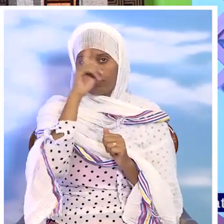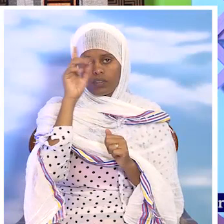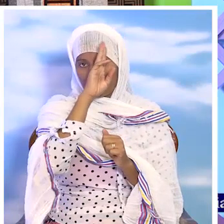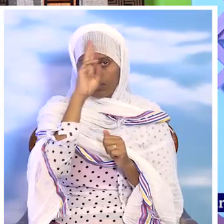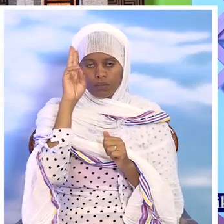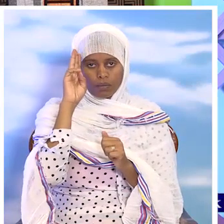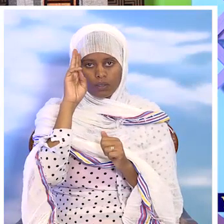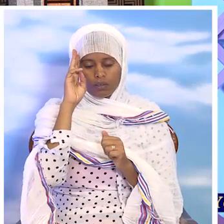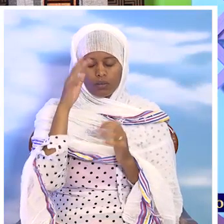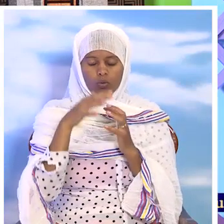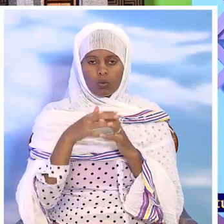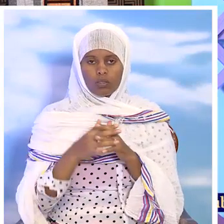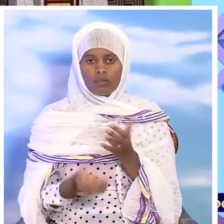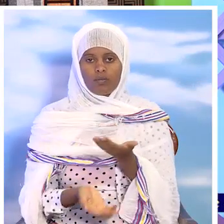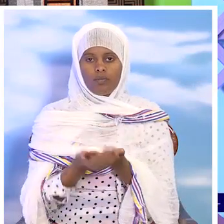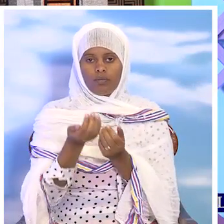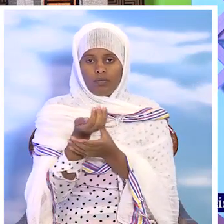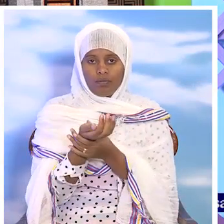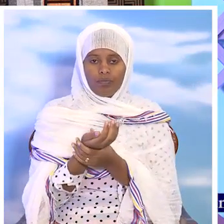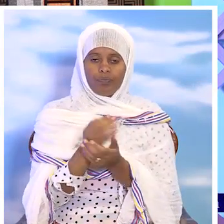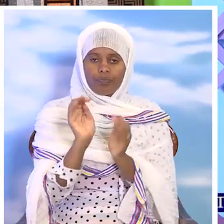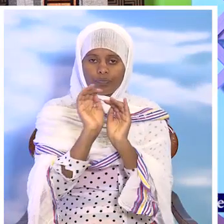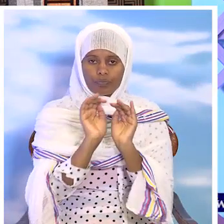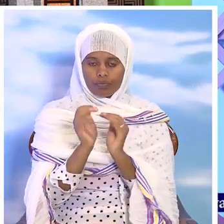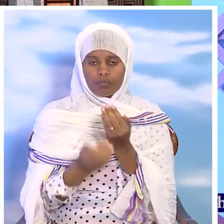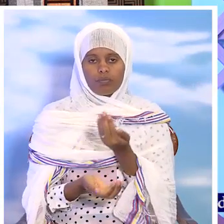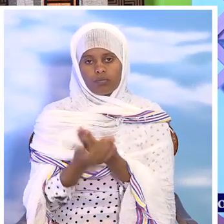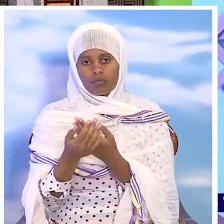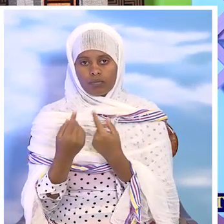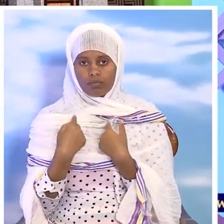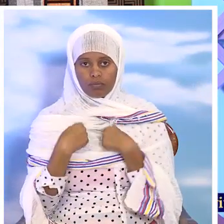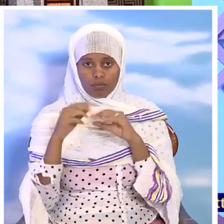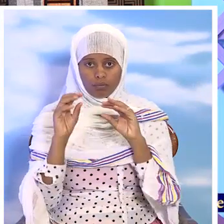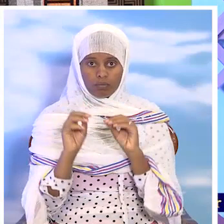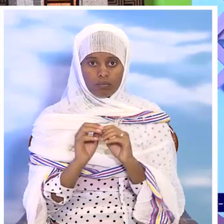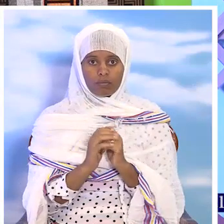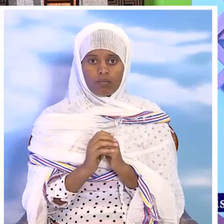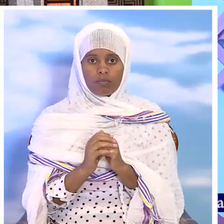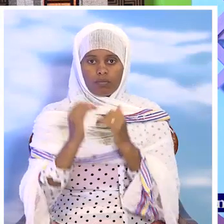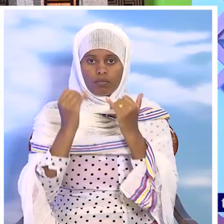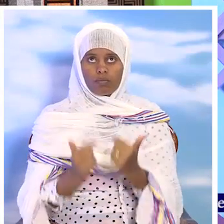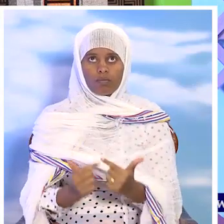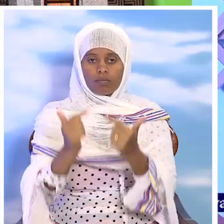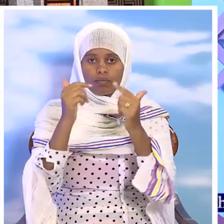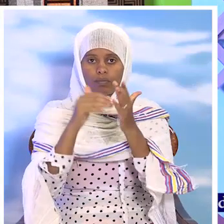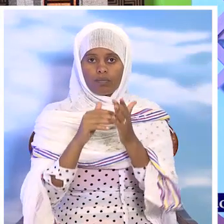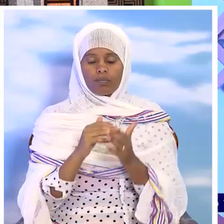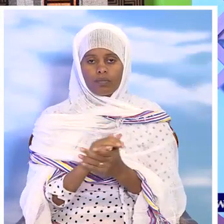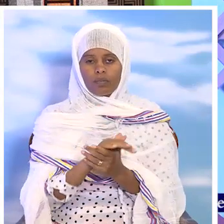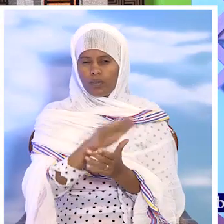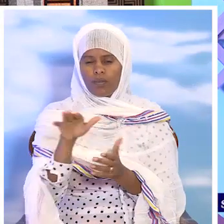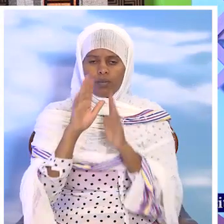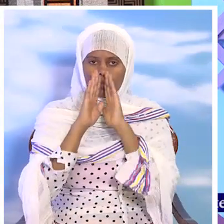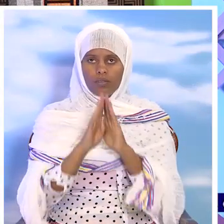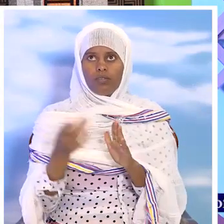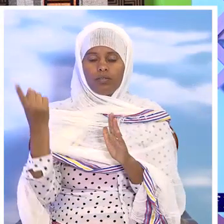ማርያም ብጸሎታን ብኣማላድነታን ሓልያናን ዓቂብና ዓቂባትናን እያ እሞ ክብሪ ምስጋናን ይብፅሓያ። ኩሎም